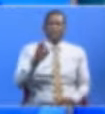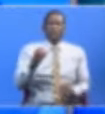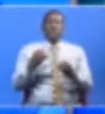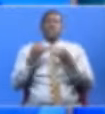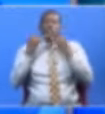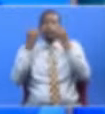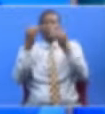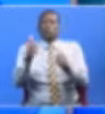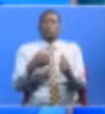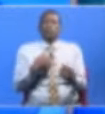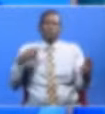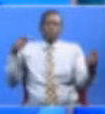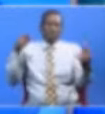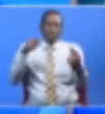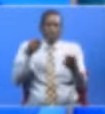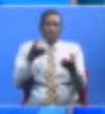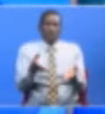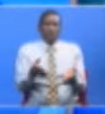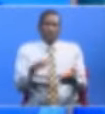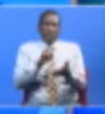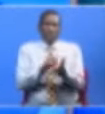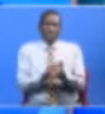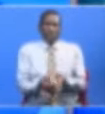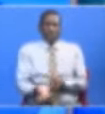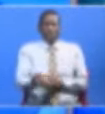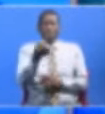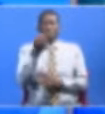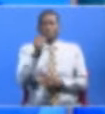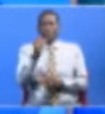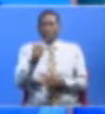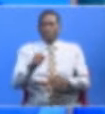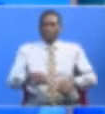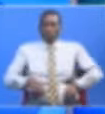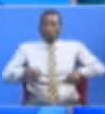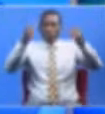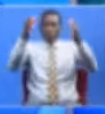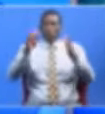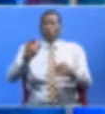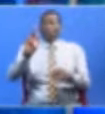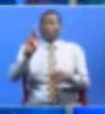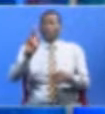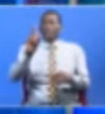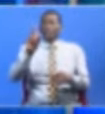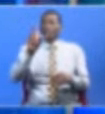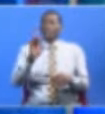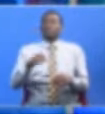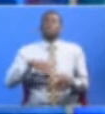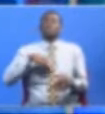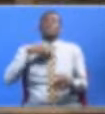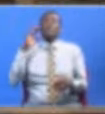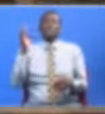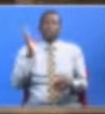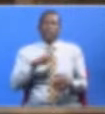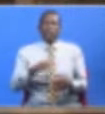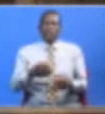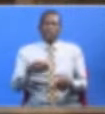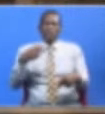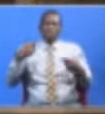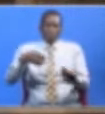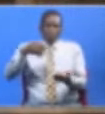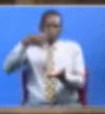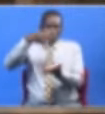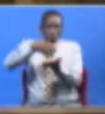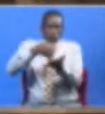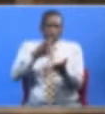kufikia sasa ni kwamba maafisa watano wa KDF wameaga dunia. Alikuwepo kwenye ajali